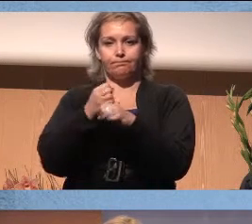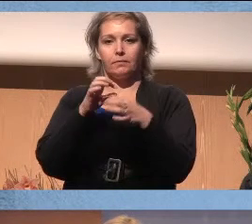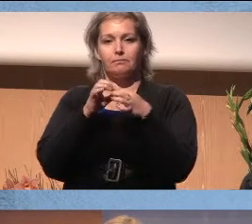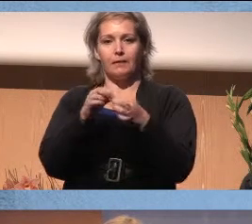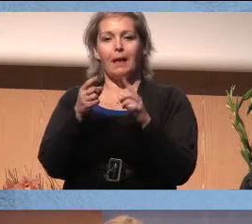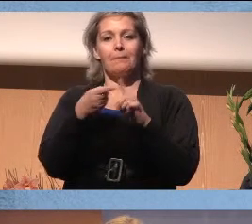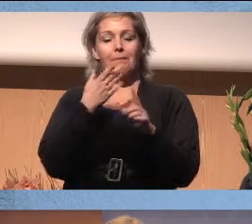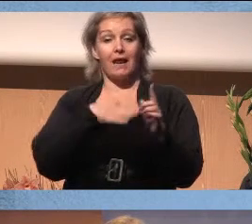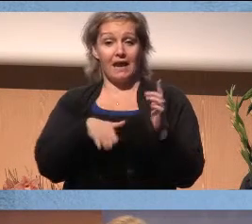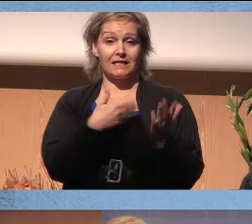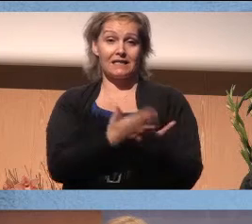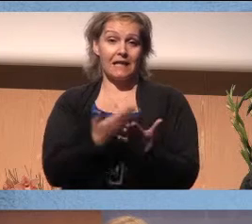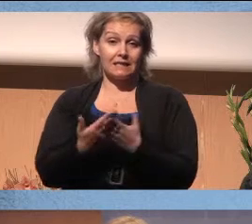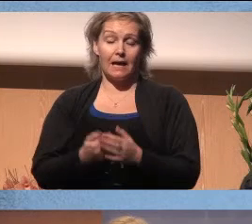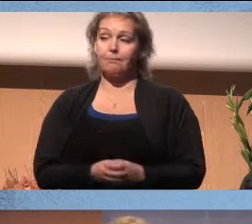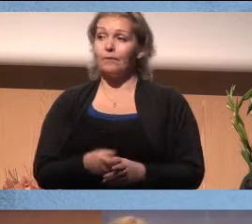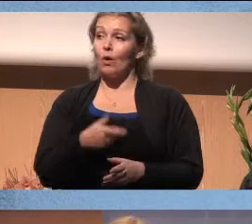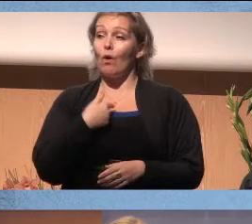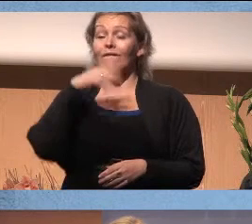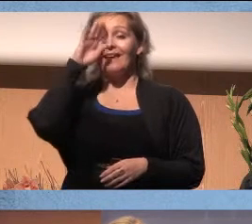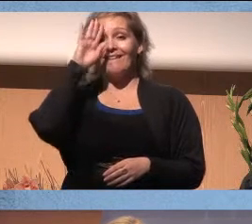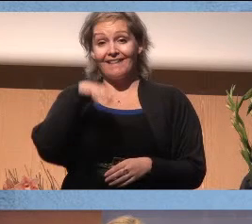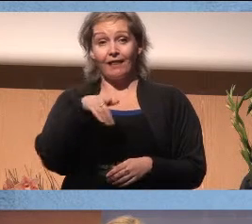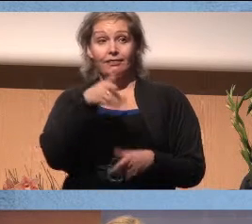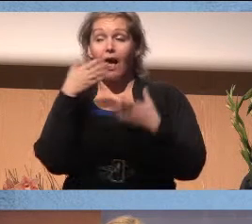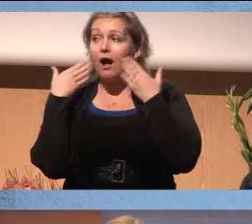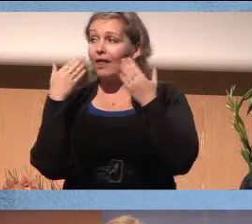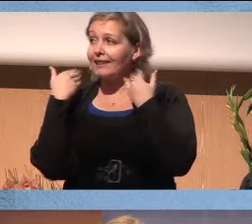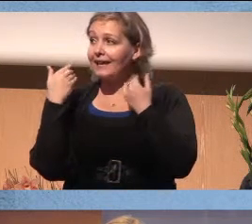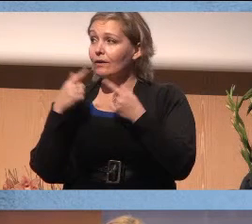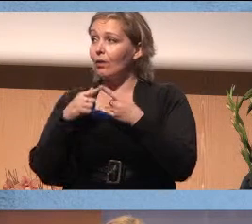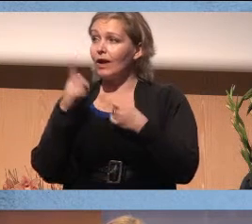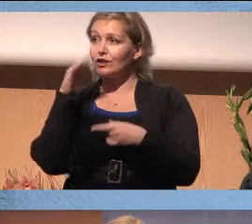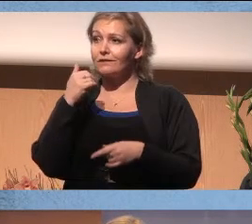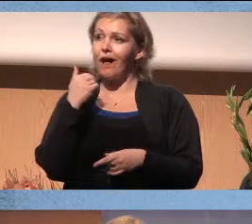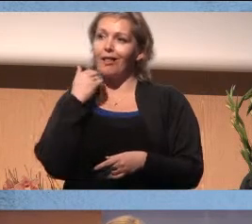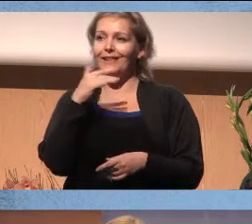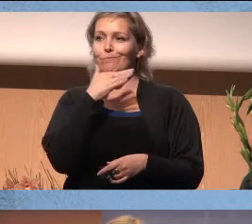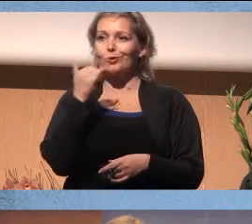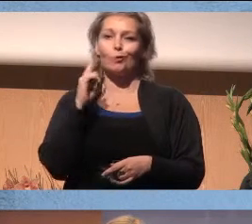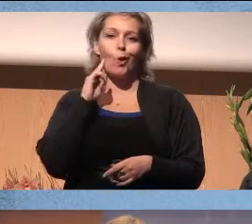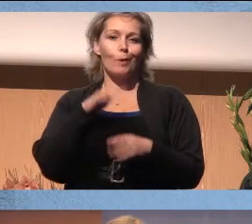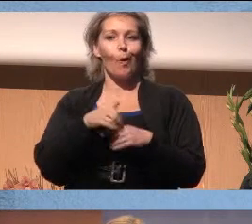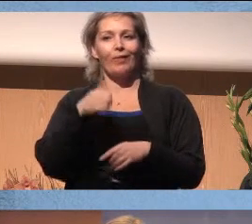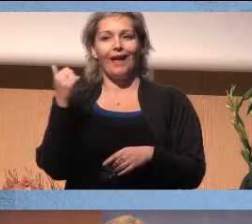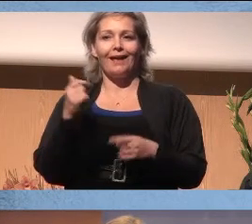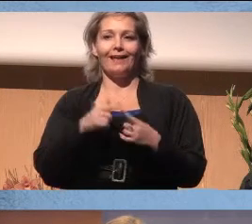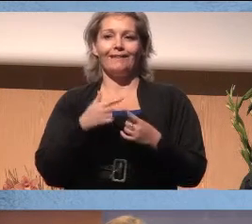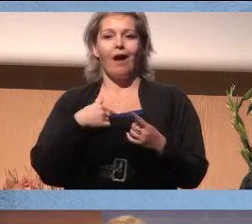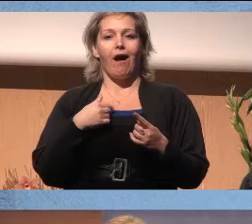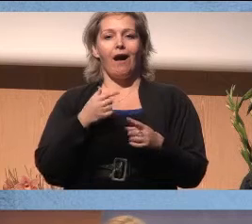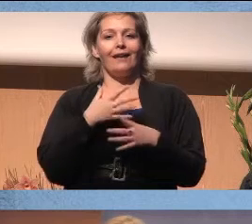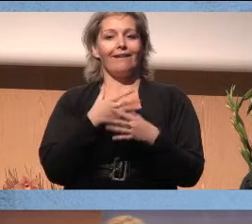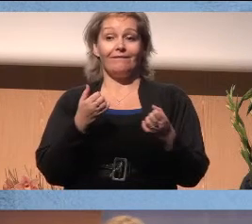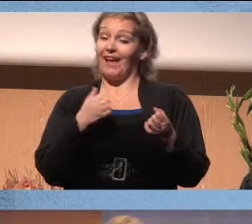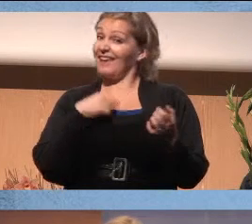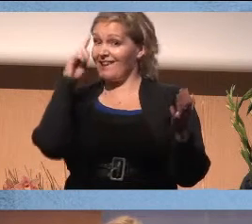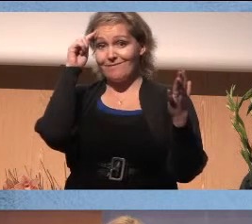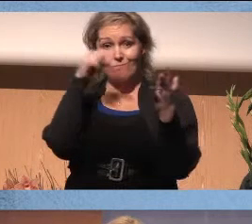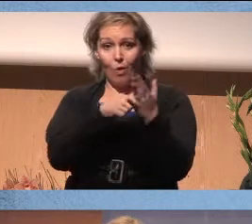primærhelsetjenestene. Så vet vi det, Katrine, og jeg synes det er alltid morsomt å høre på deg. Vi er langt ifra i